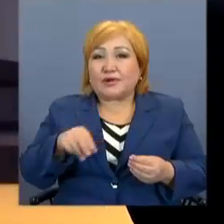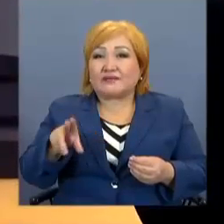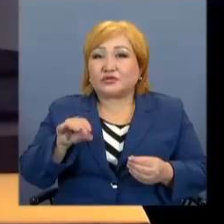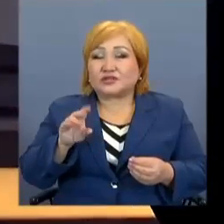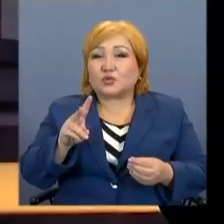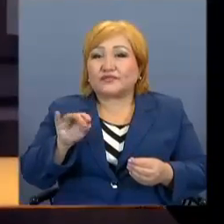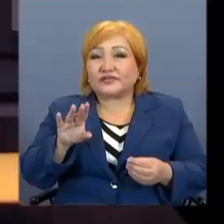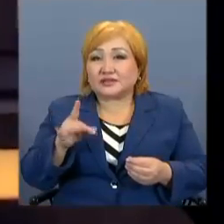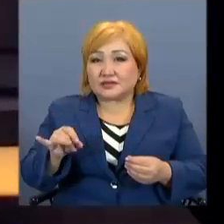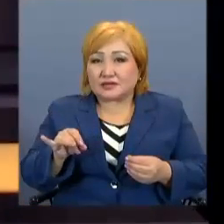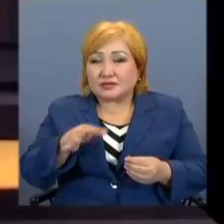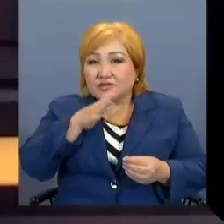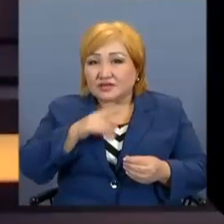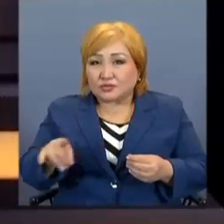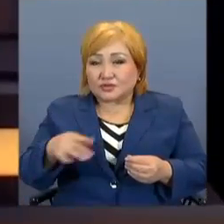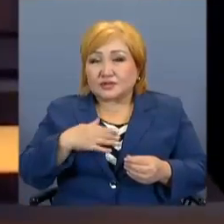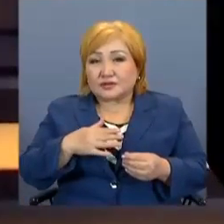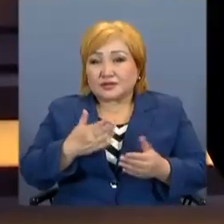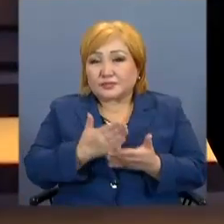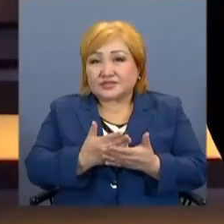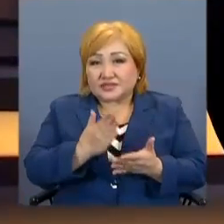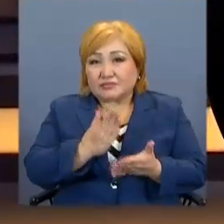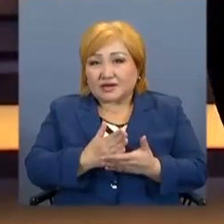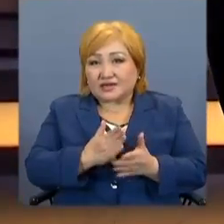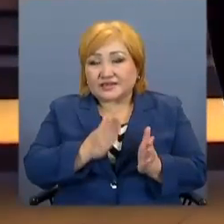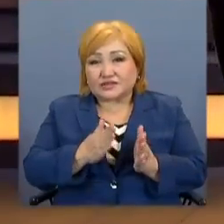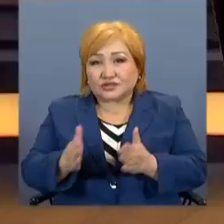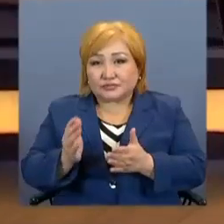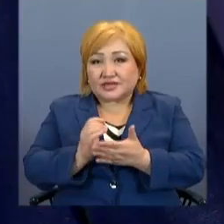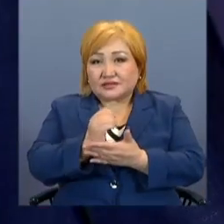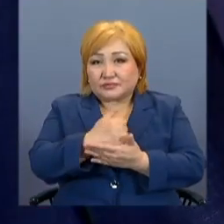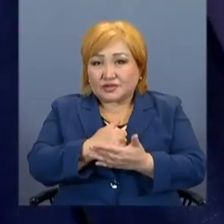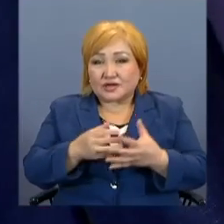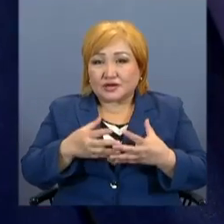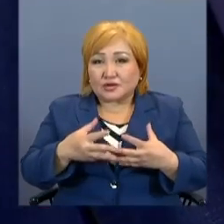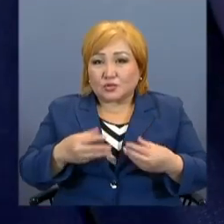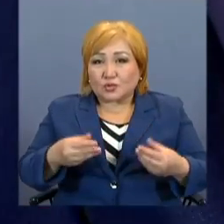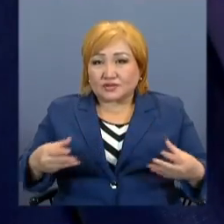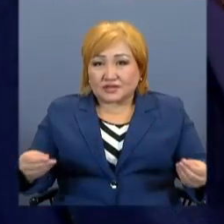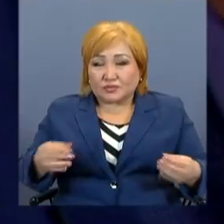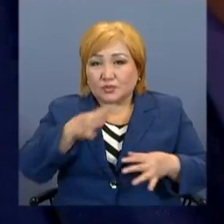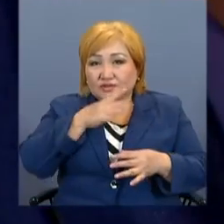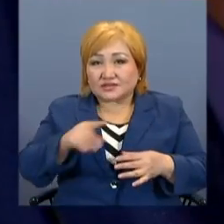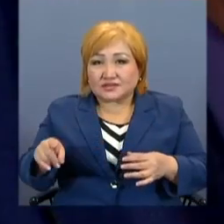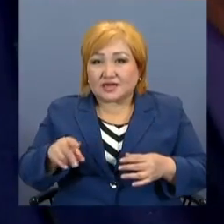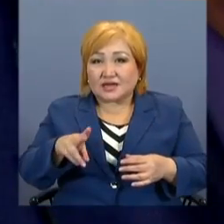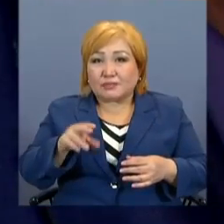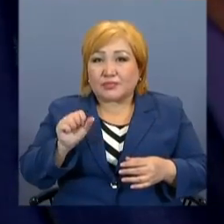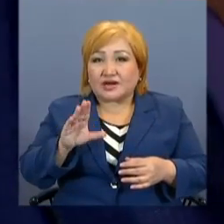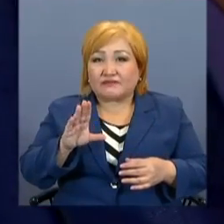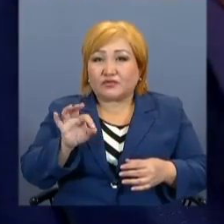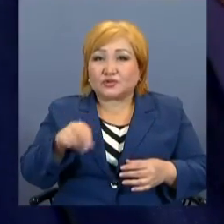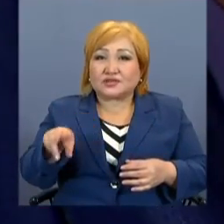Бізде енді ережемен бекітілген. Көктем уақытысында паводковый период деп